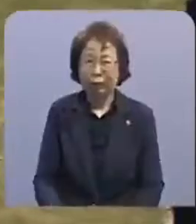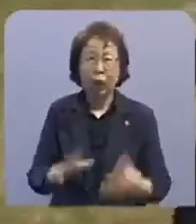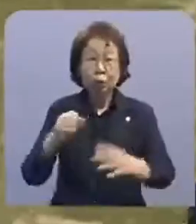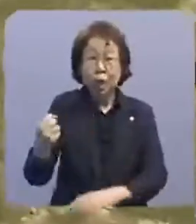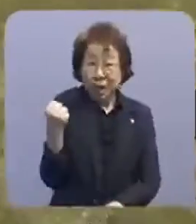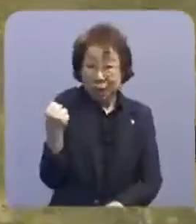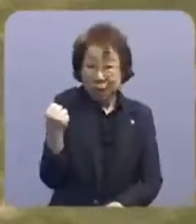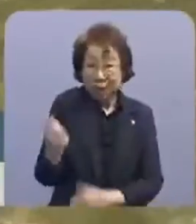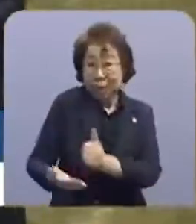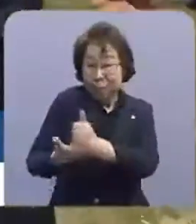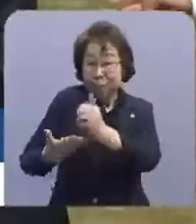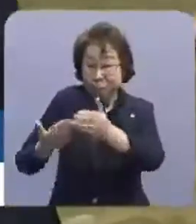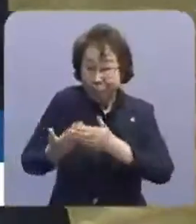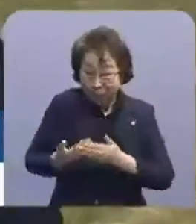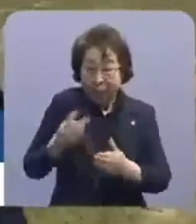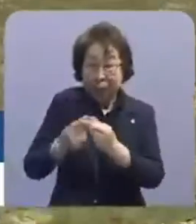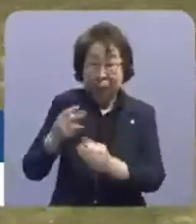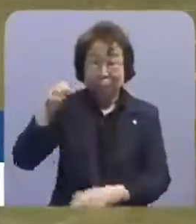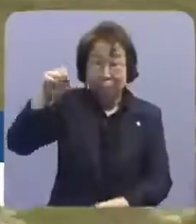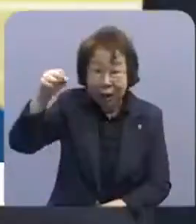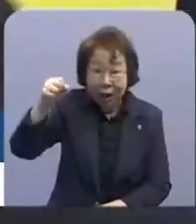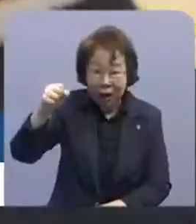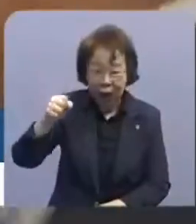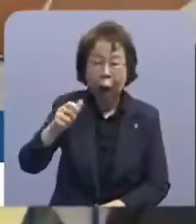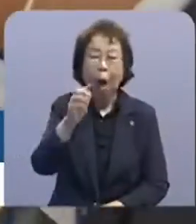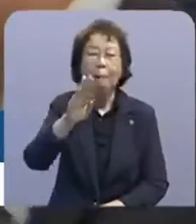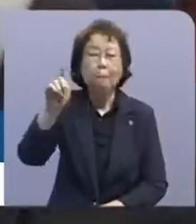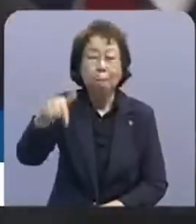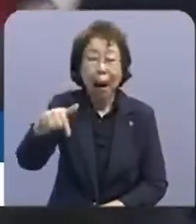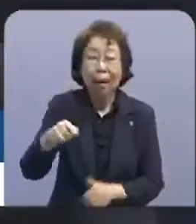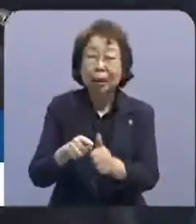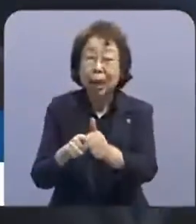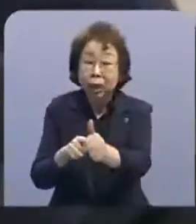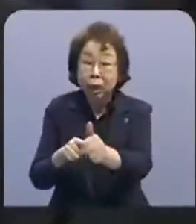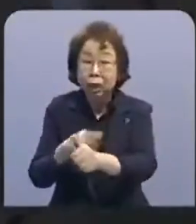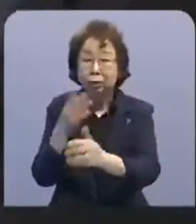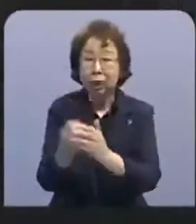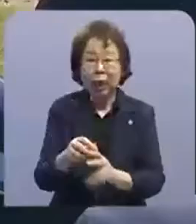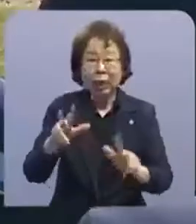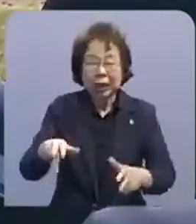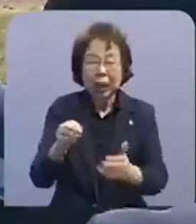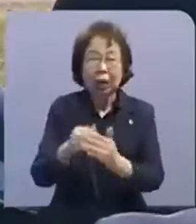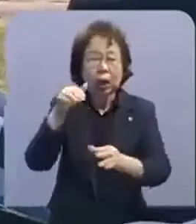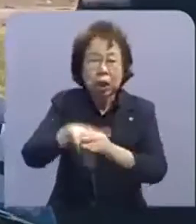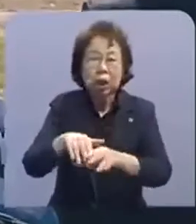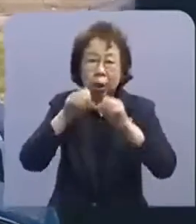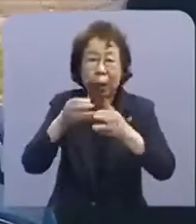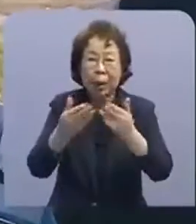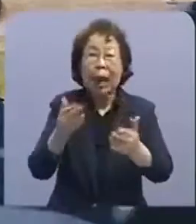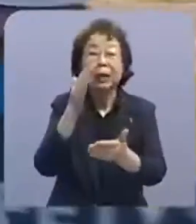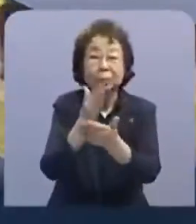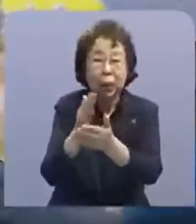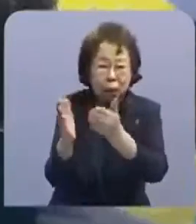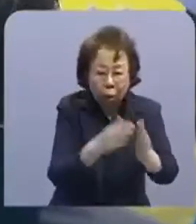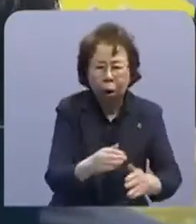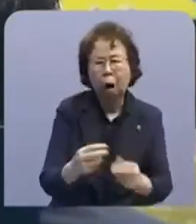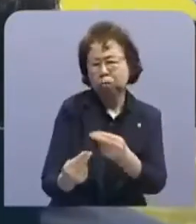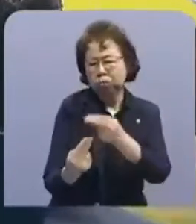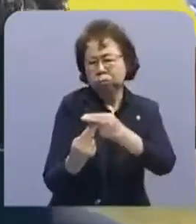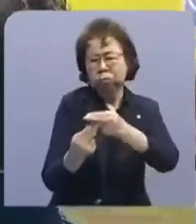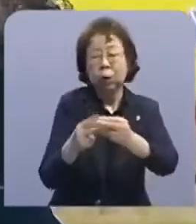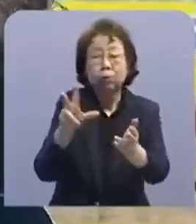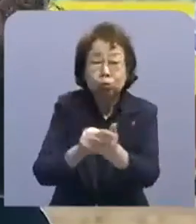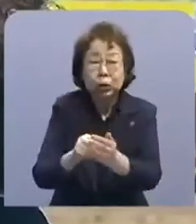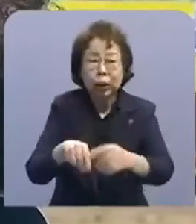국민의힘 공천을 받아 재선에 도전하게 된 박형준 시장. 당장 선거운동에 나서는 대신 산적한 부산의